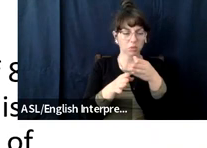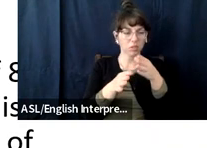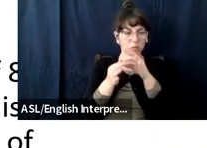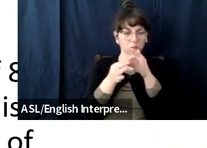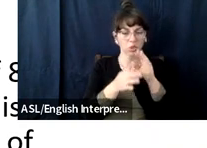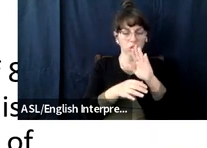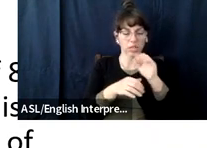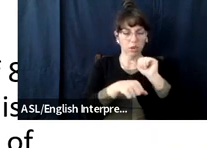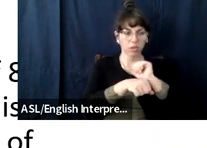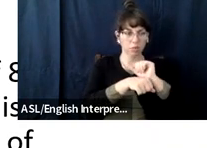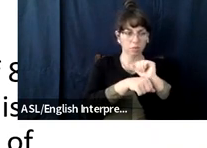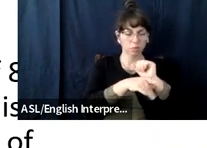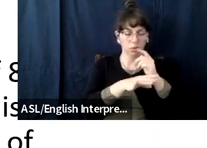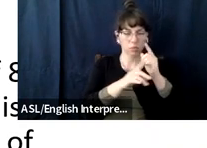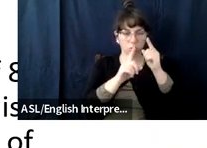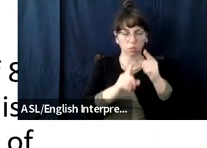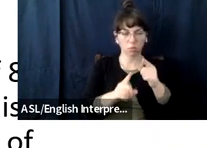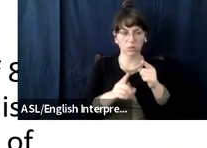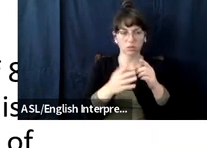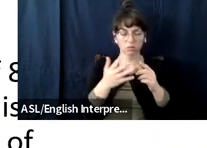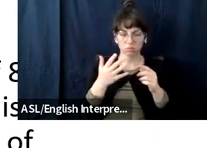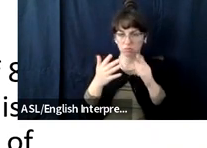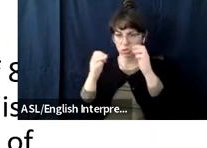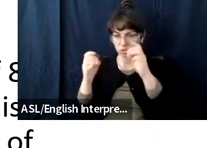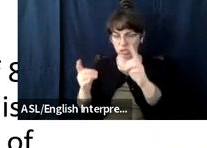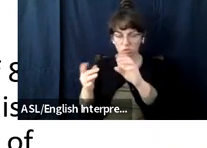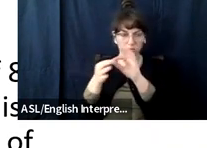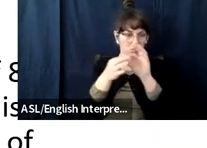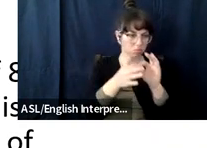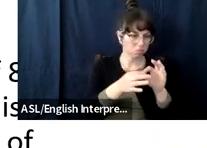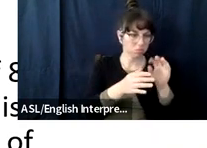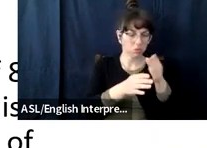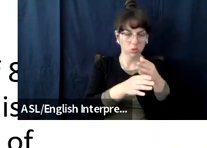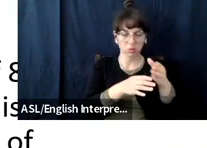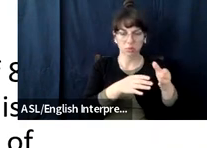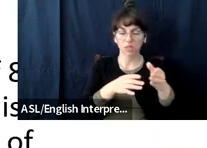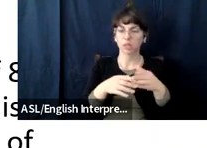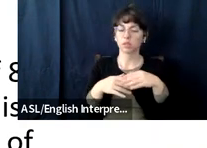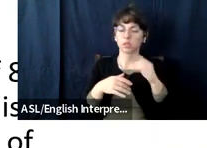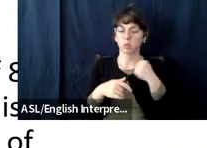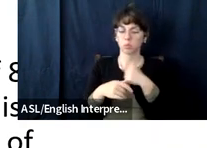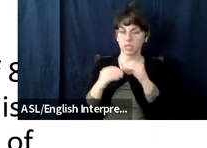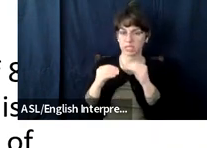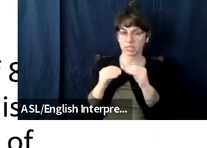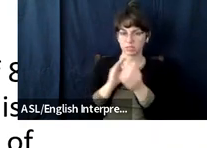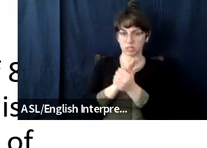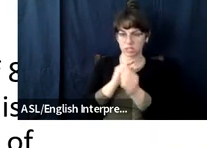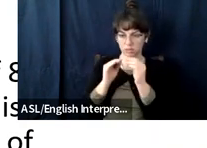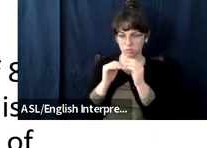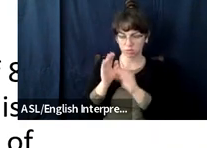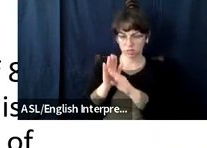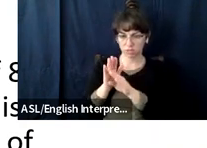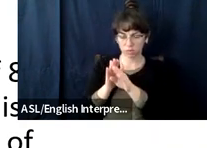Excuse me. And so we want to make sure we're assisting with skill building that leads towards, you know, work experience